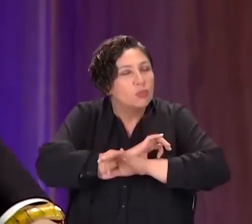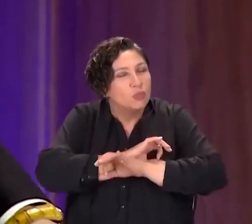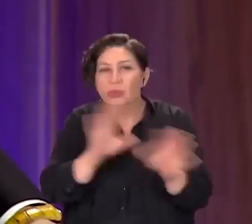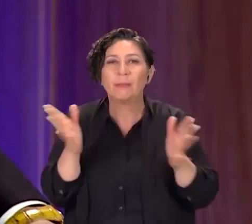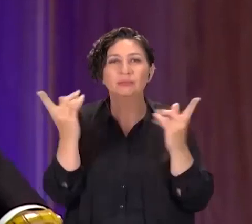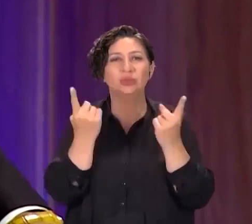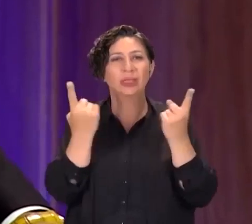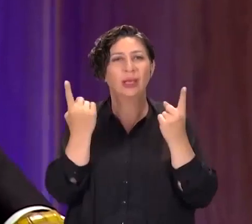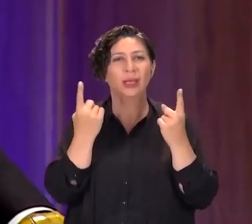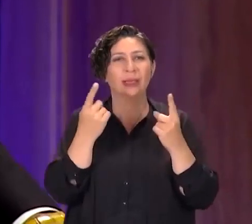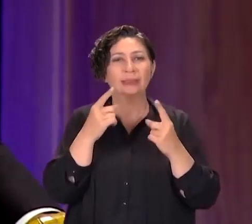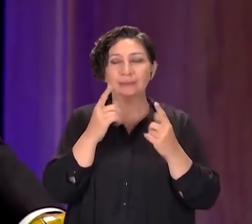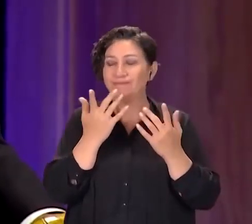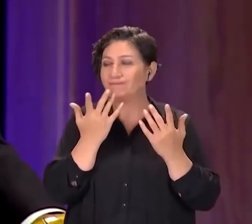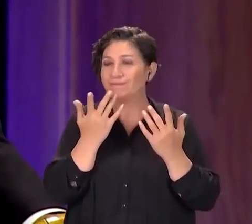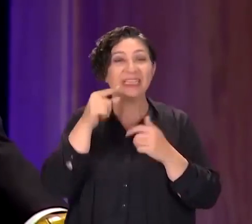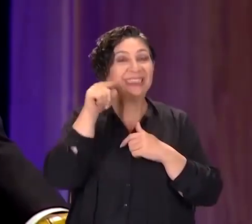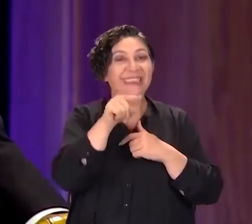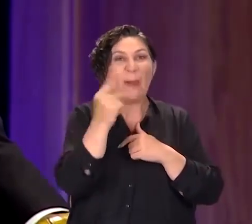bir şey. Sen bir